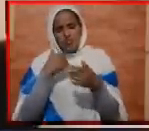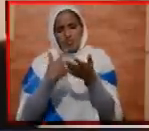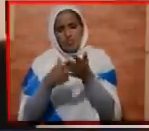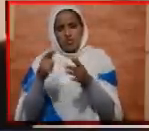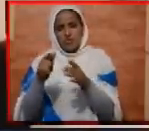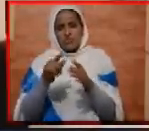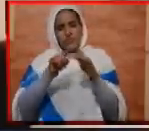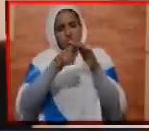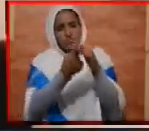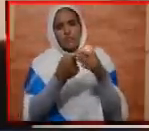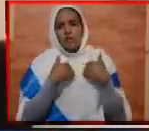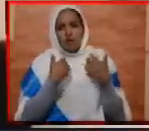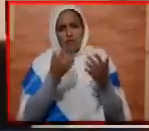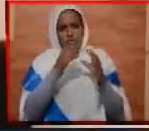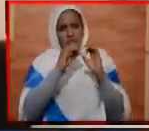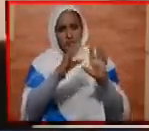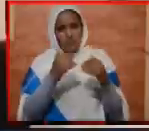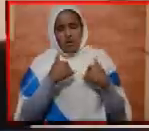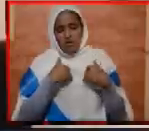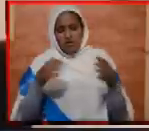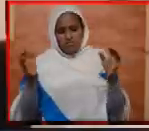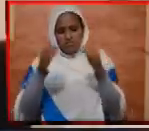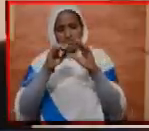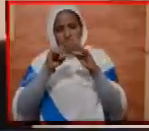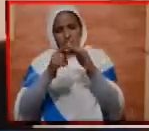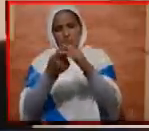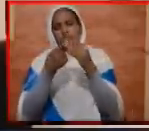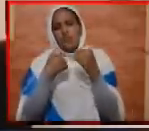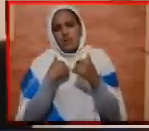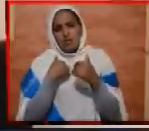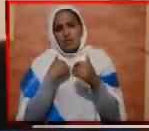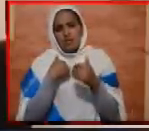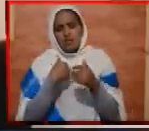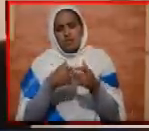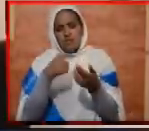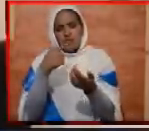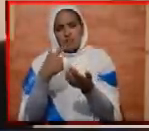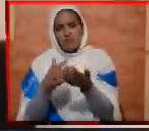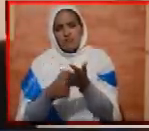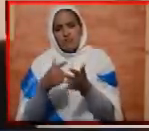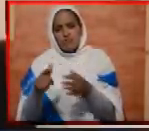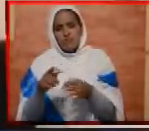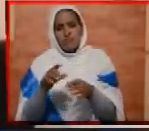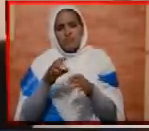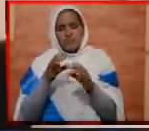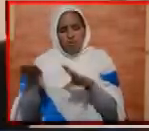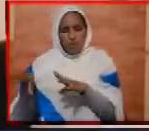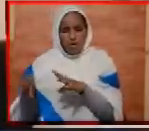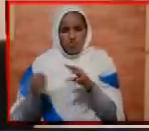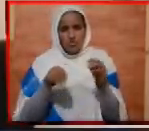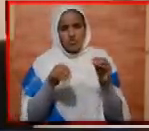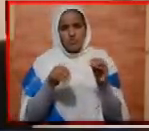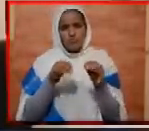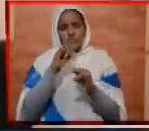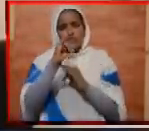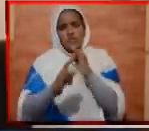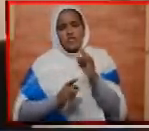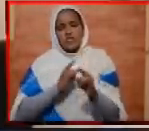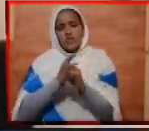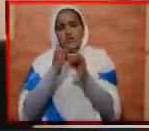ምስክሮች አሉ። ያስፈልግ በነዚህ መጀመር አለበት። እነዚህ መጣቀፍ አለባቸው። መምህራኖችን